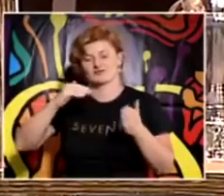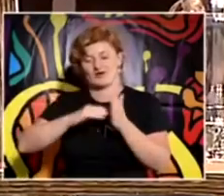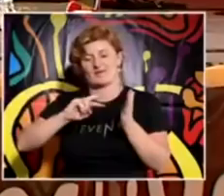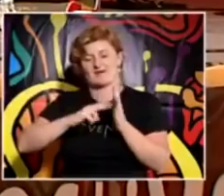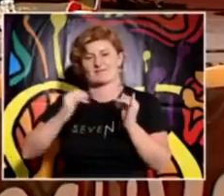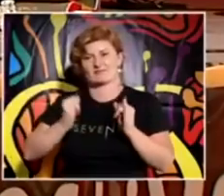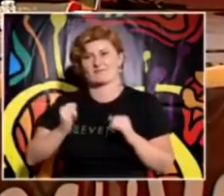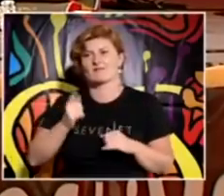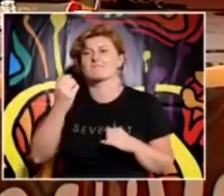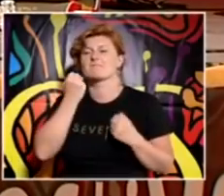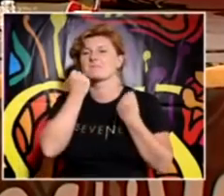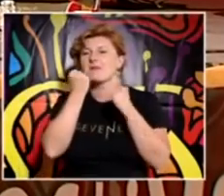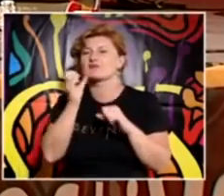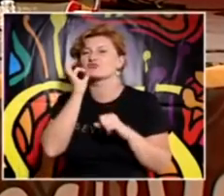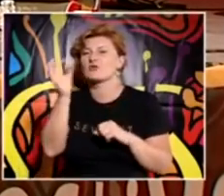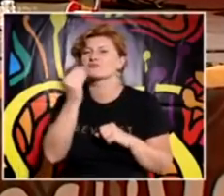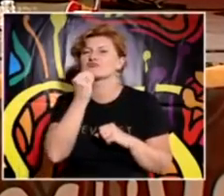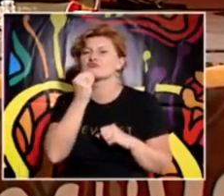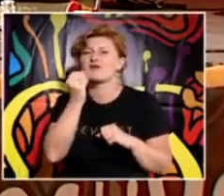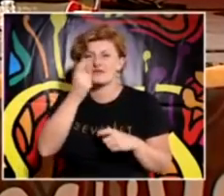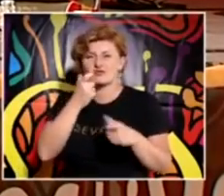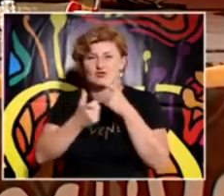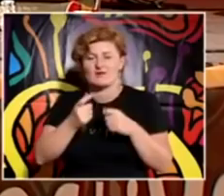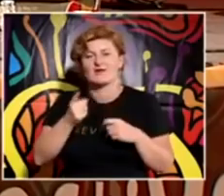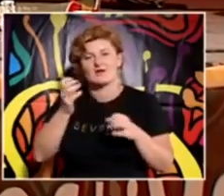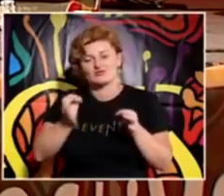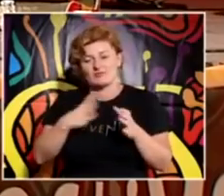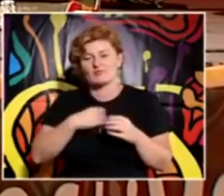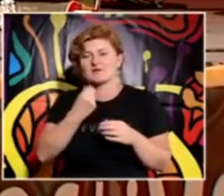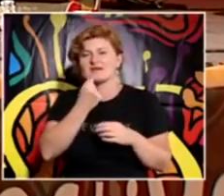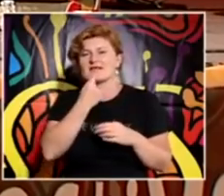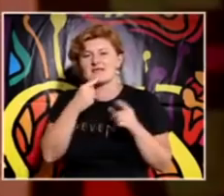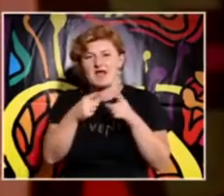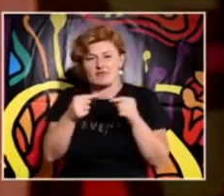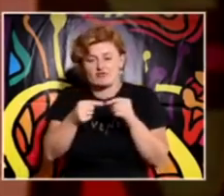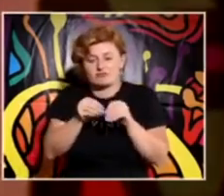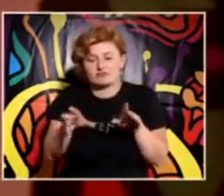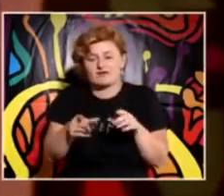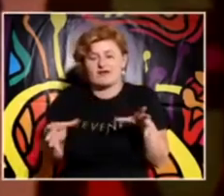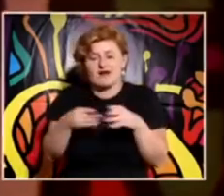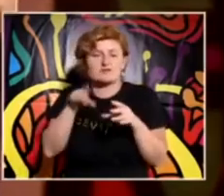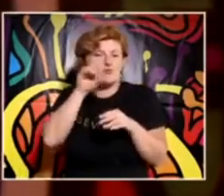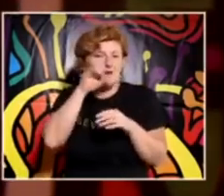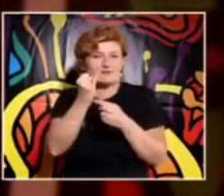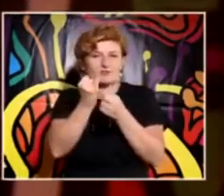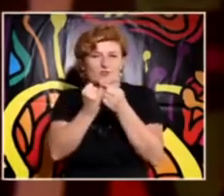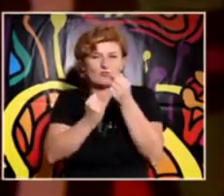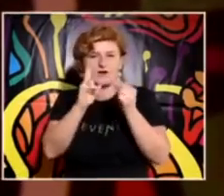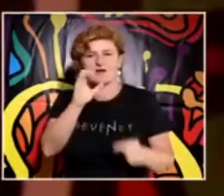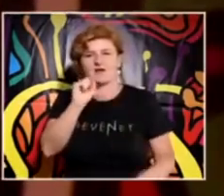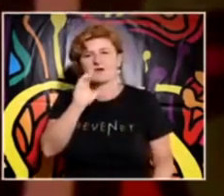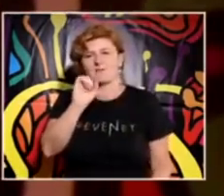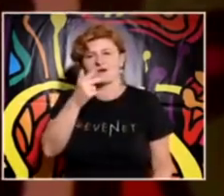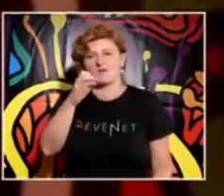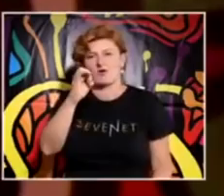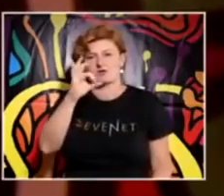dobre śniadania robią, polecamy, naprawdę. Dzisiaj była jajecznica z kabanosami. Bo myślę sobie, na ile można rzeczywiście coś, co ma swój początek i koniec,